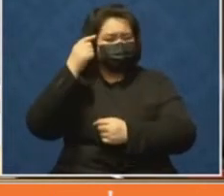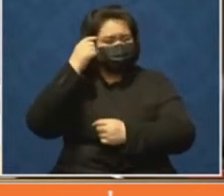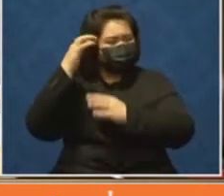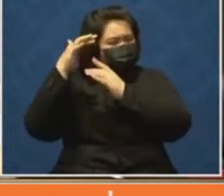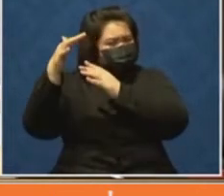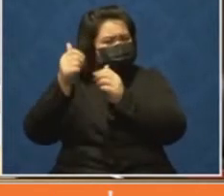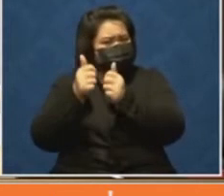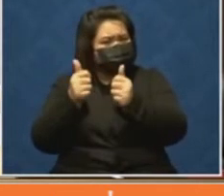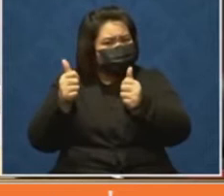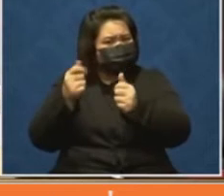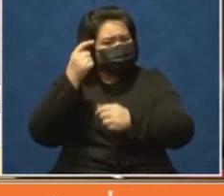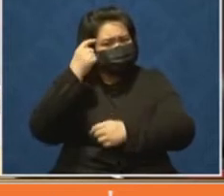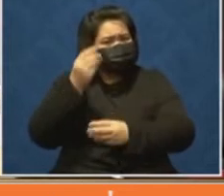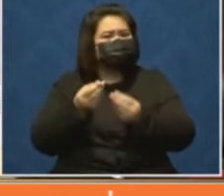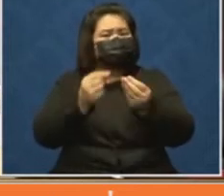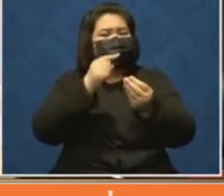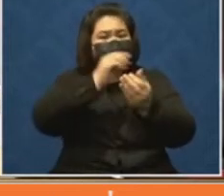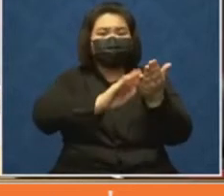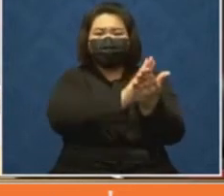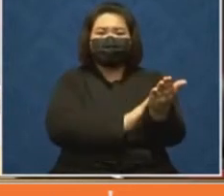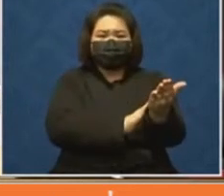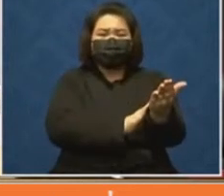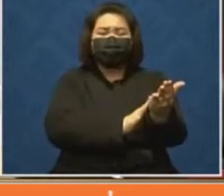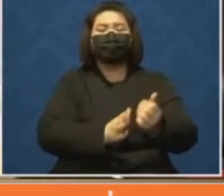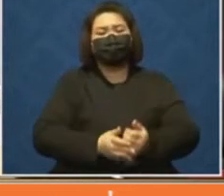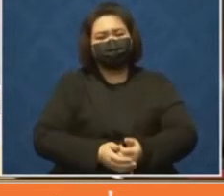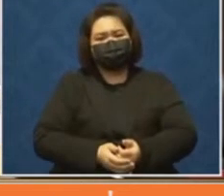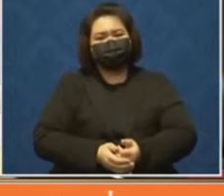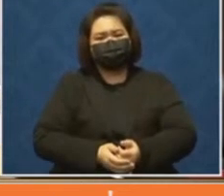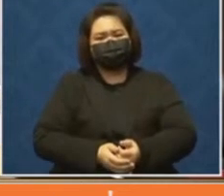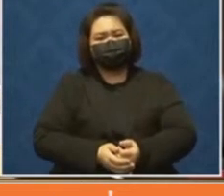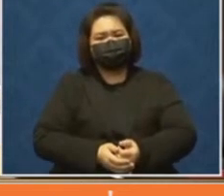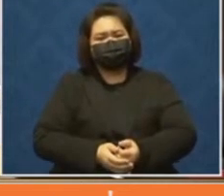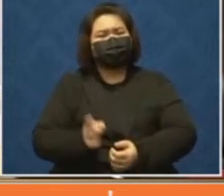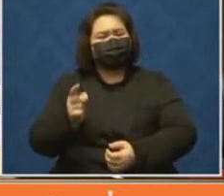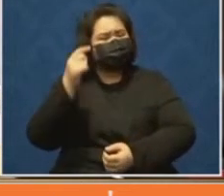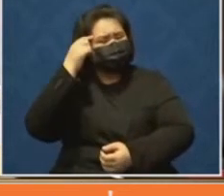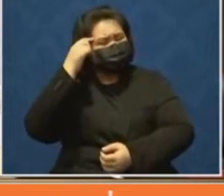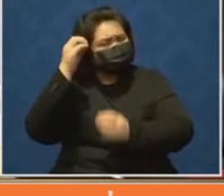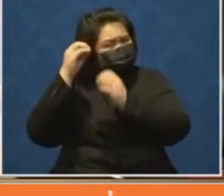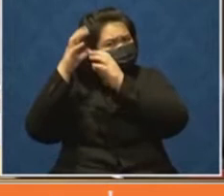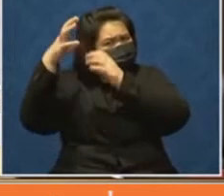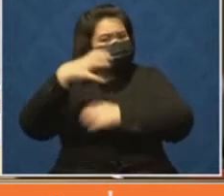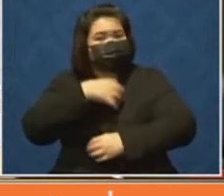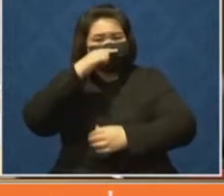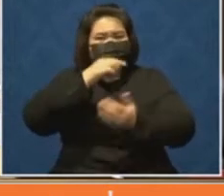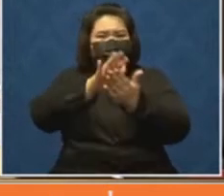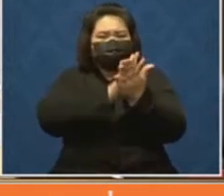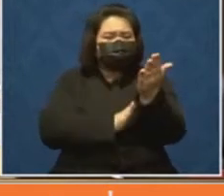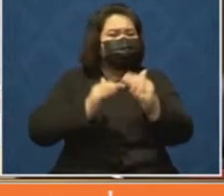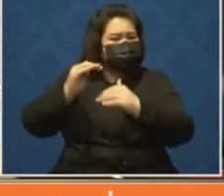มเพีงแค่ปาก และปากกาคร